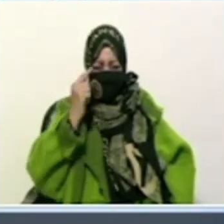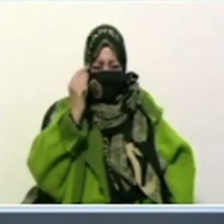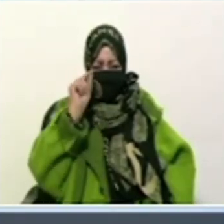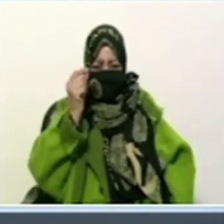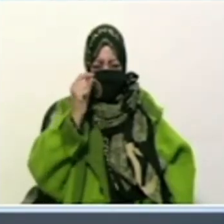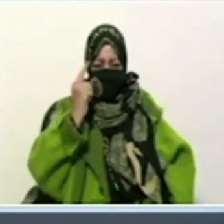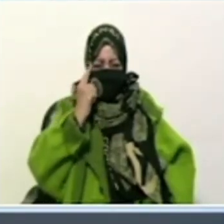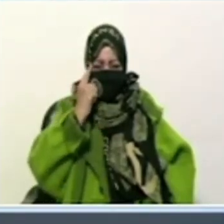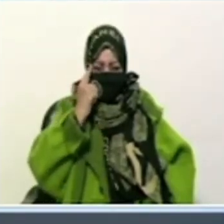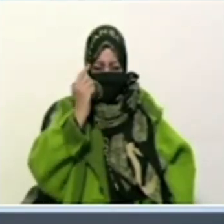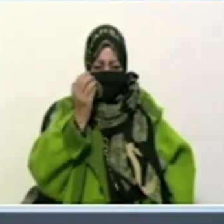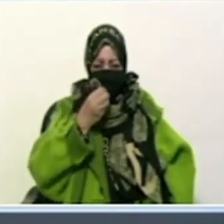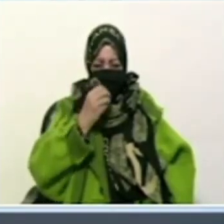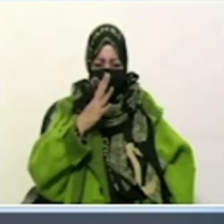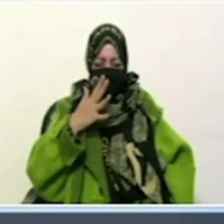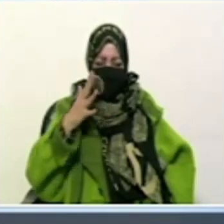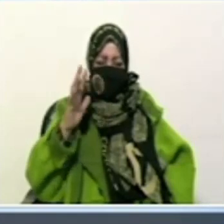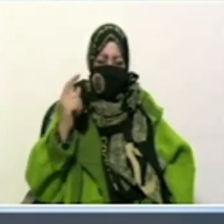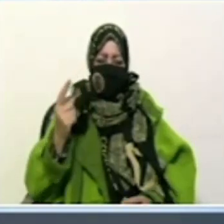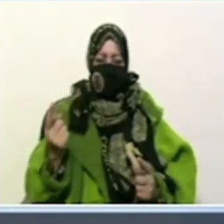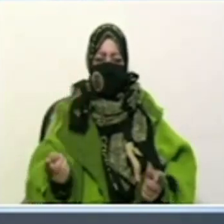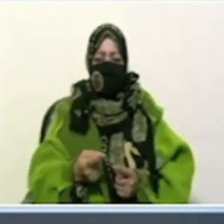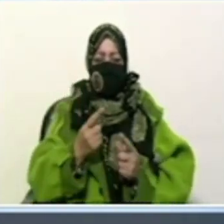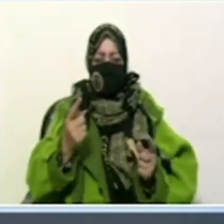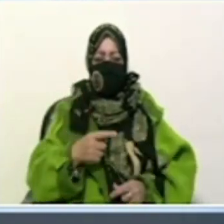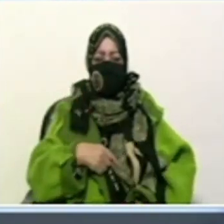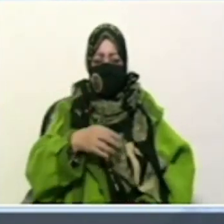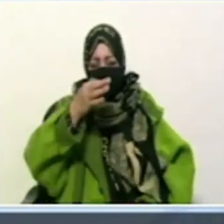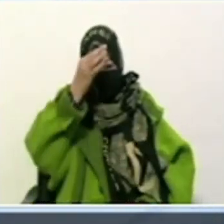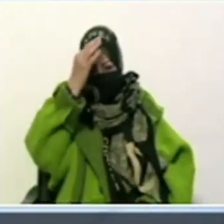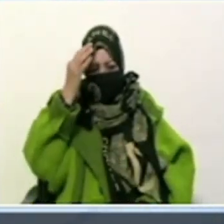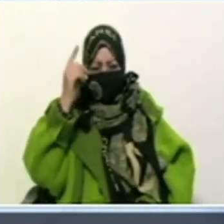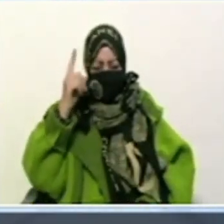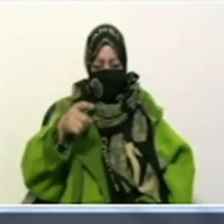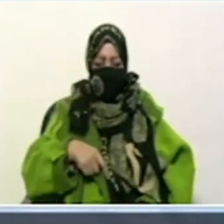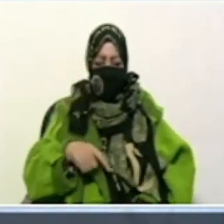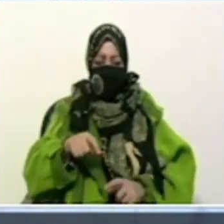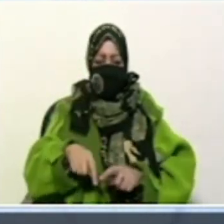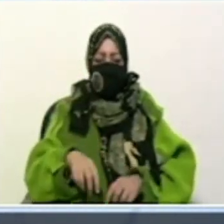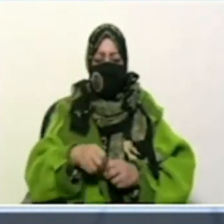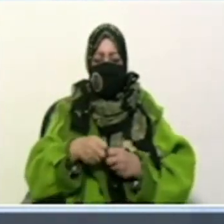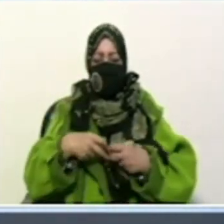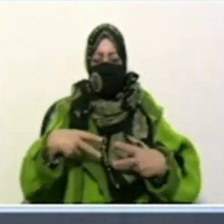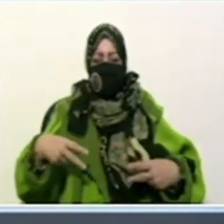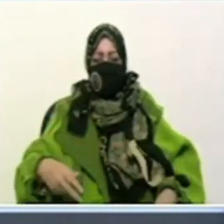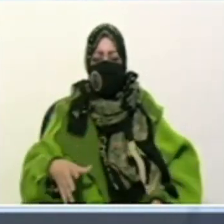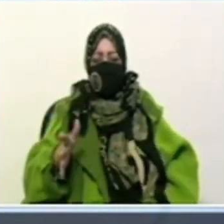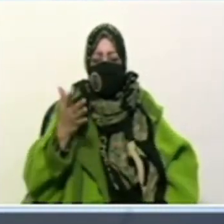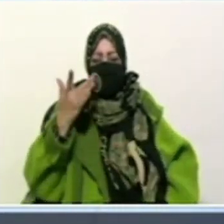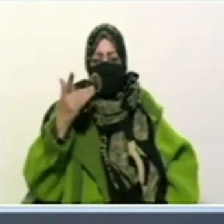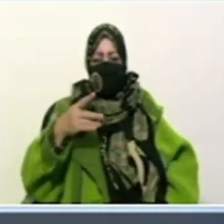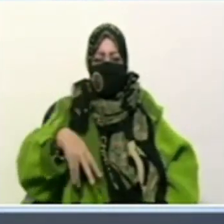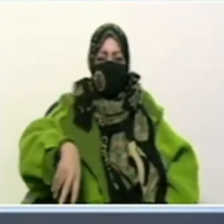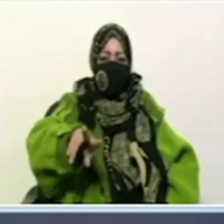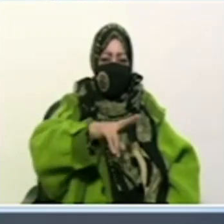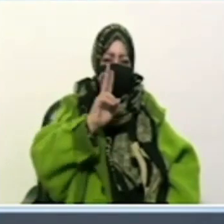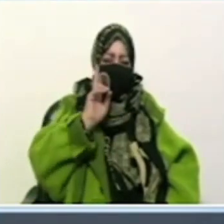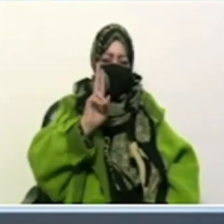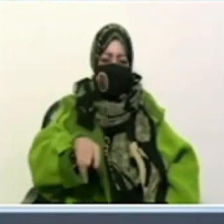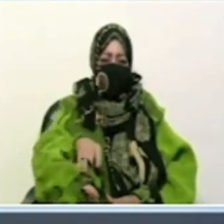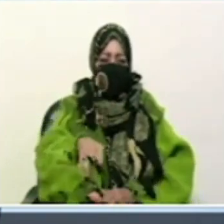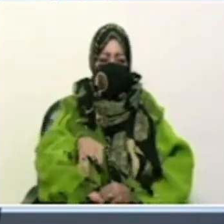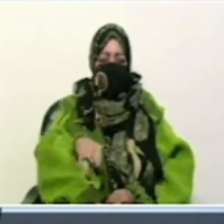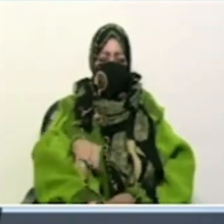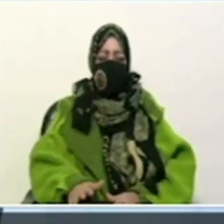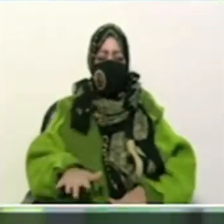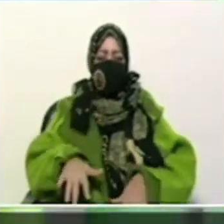المشاهدون نكون قد وصلنا إلى ختام حلقة هذه. هذا وصلى الله وسلم وبارك على نبينا محمد وعلى آله وصحبه